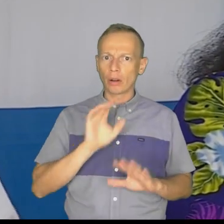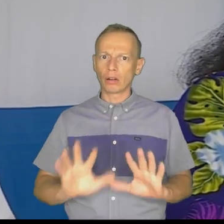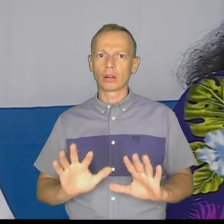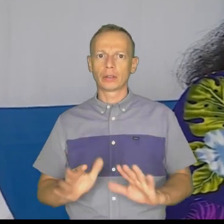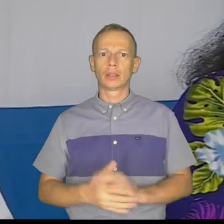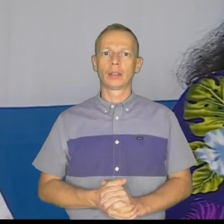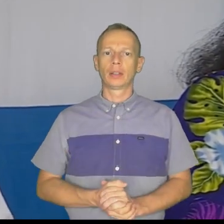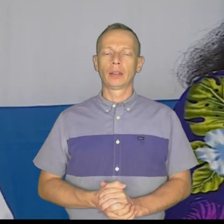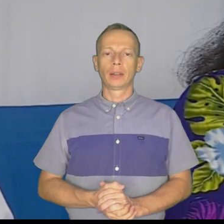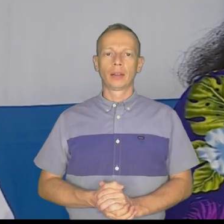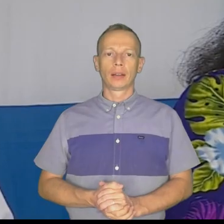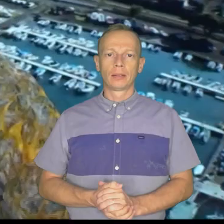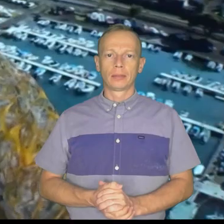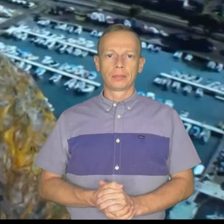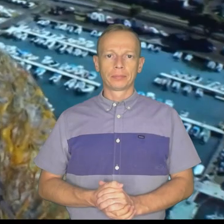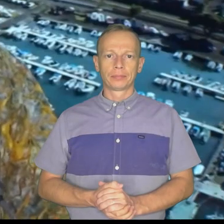condamné.